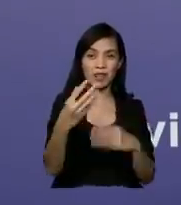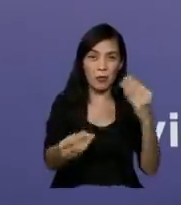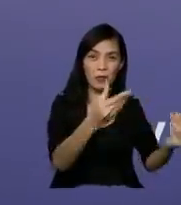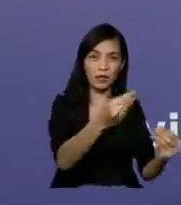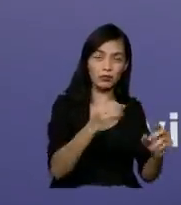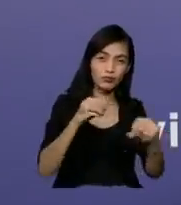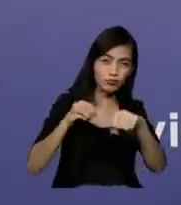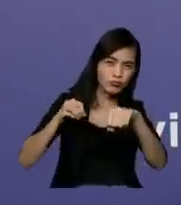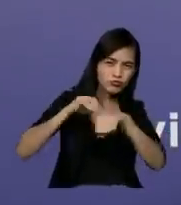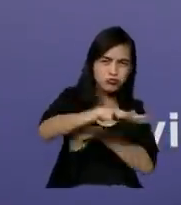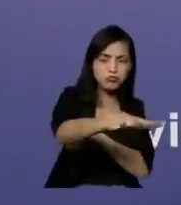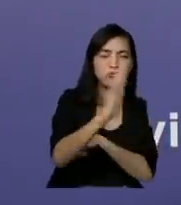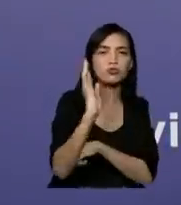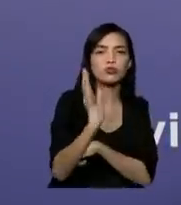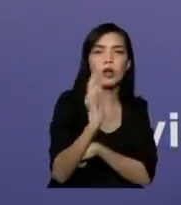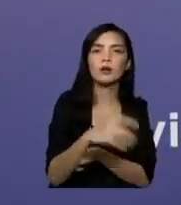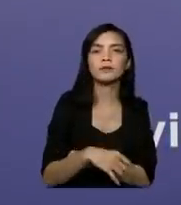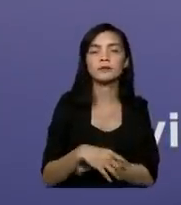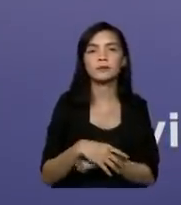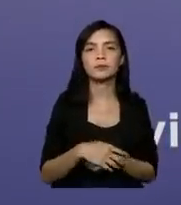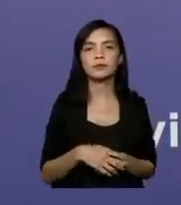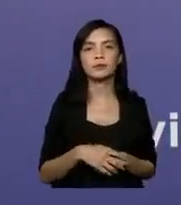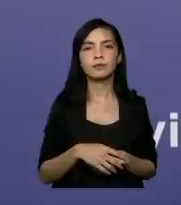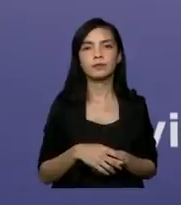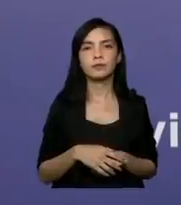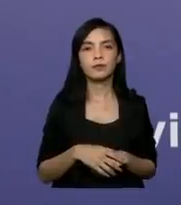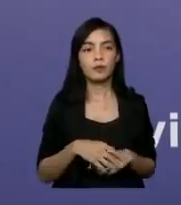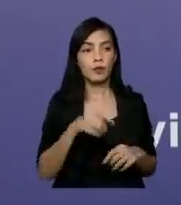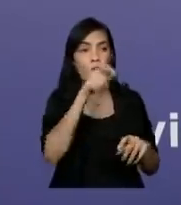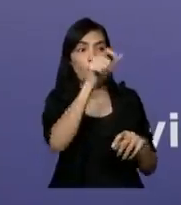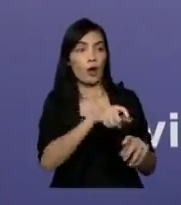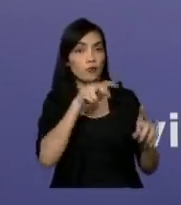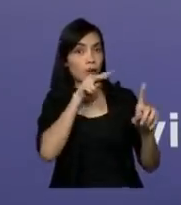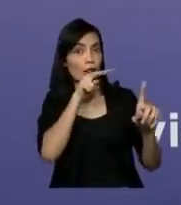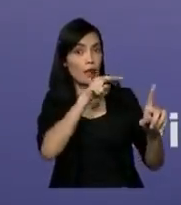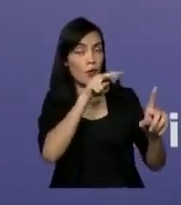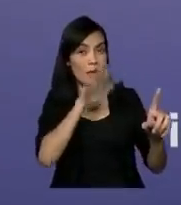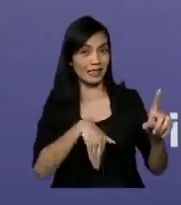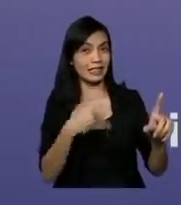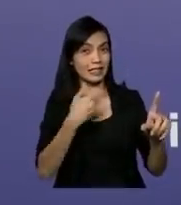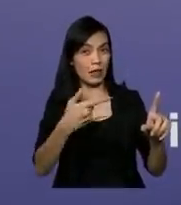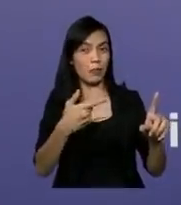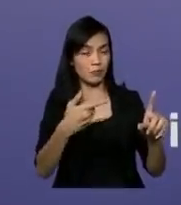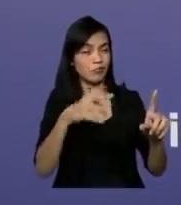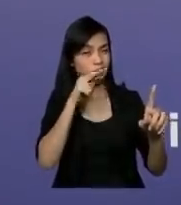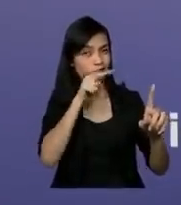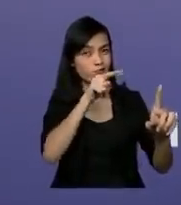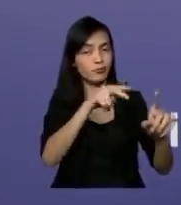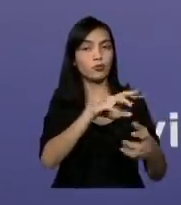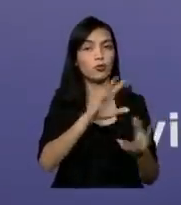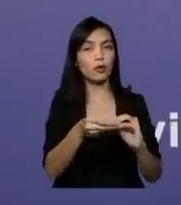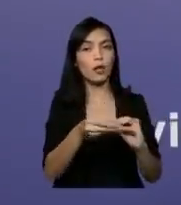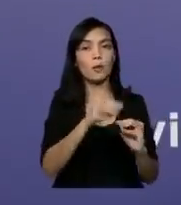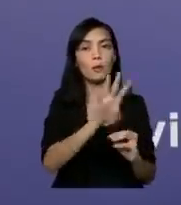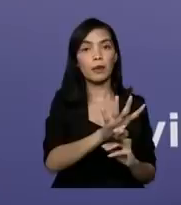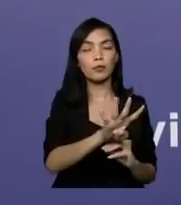provinsi kemudian kasus orang dalam pemantauan yang sampai saat ini masih dilakukan pemantauan adalah